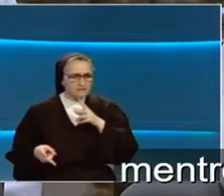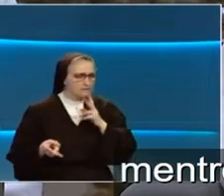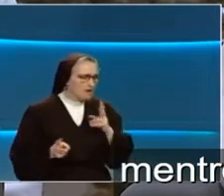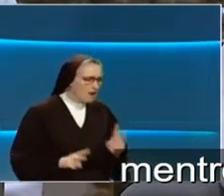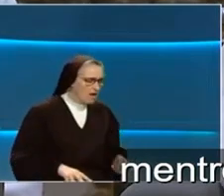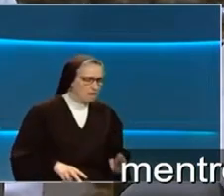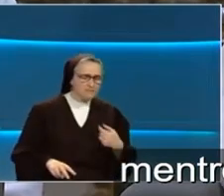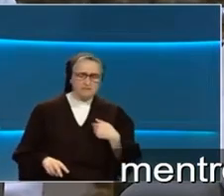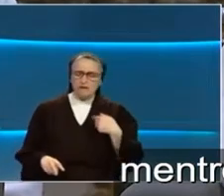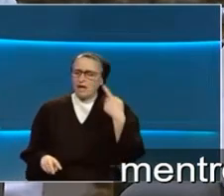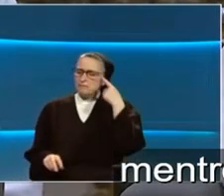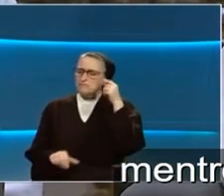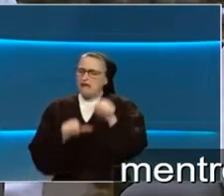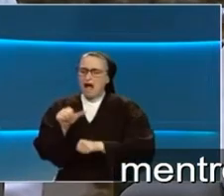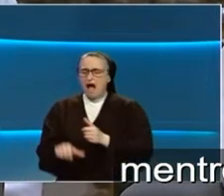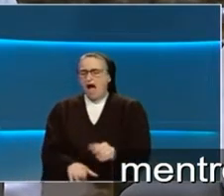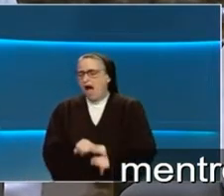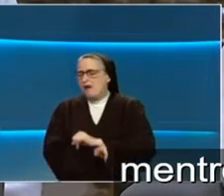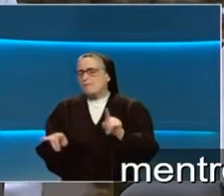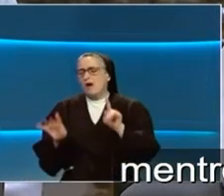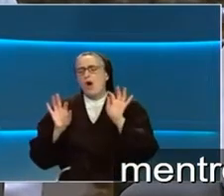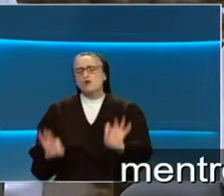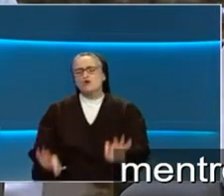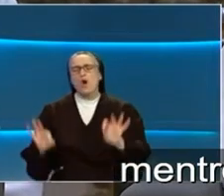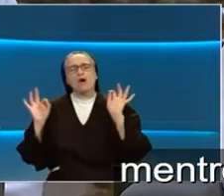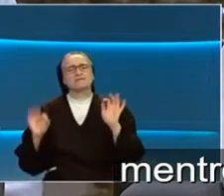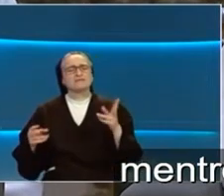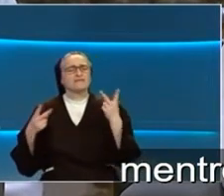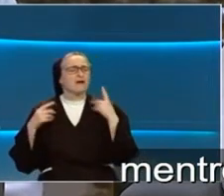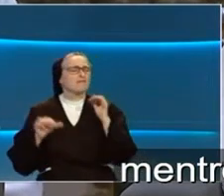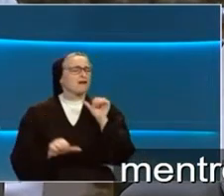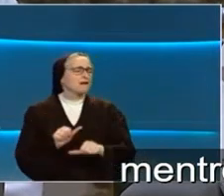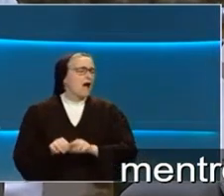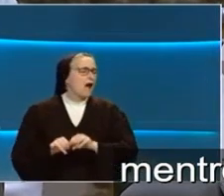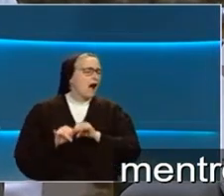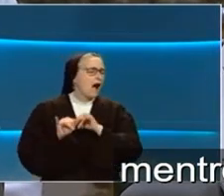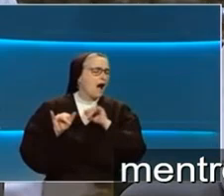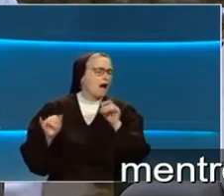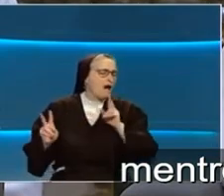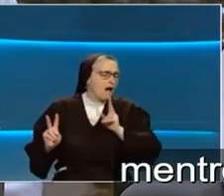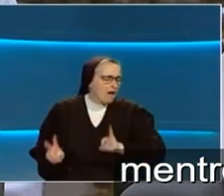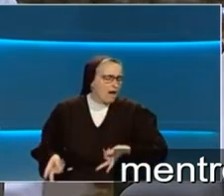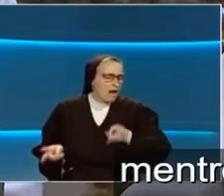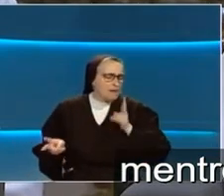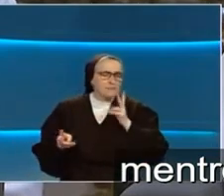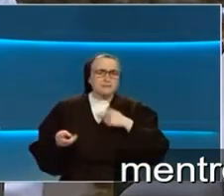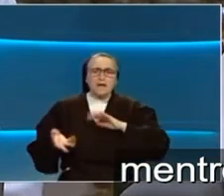절대 변하지 않을 것이라면서 계속 불만을 터뜨립니다.